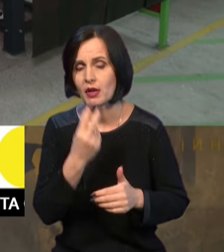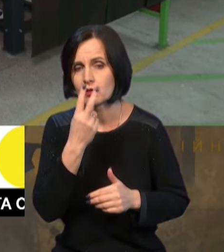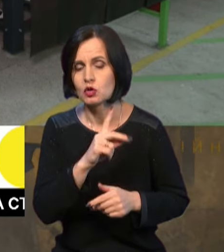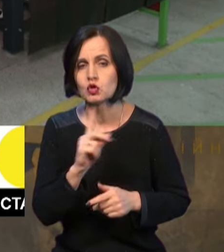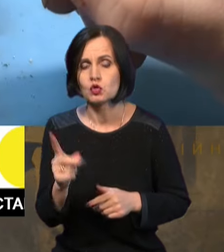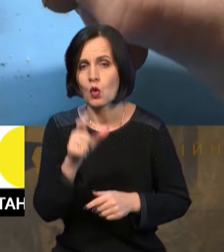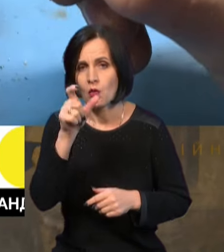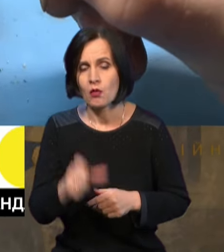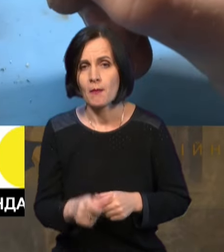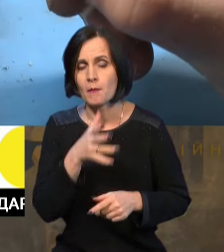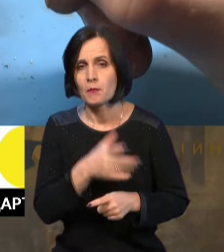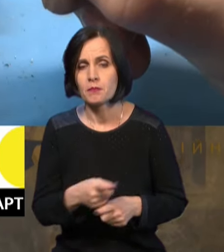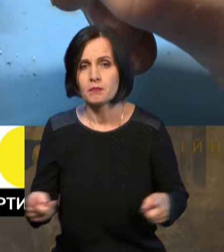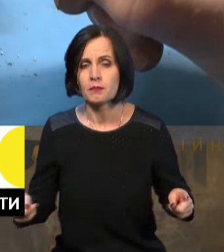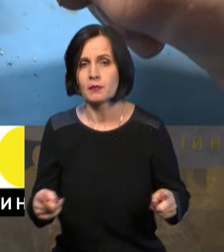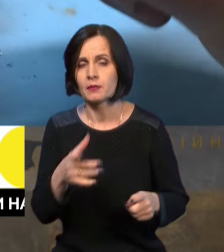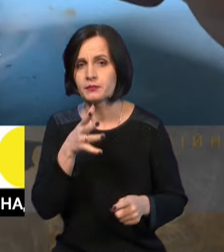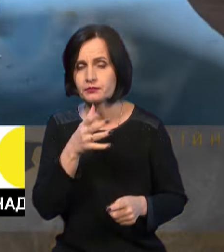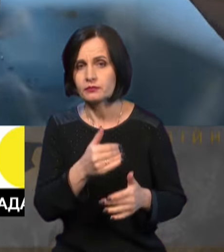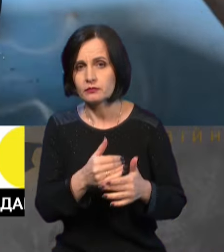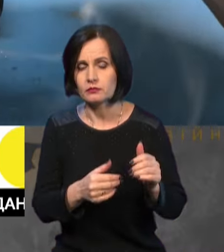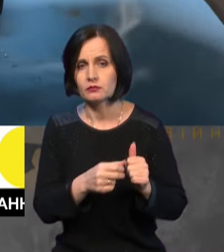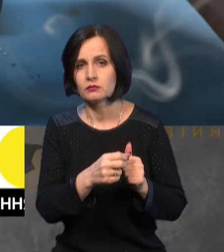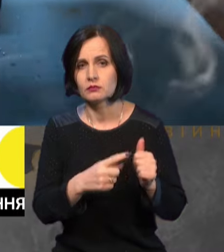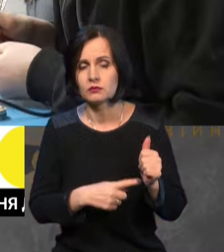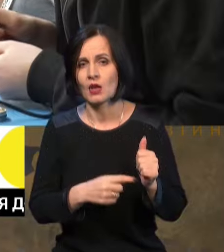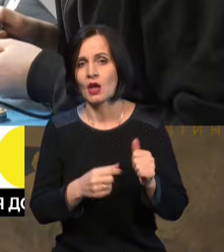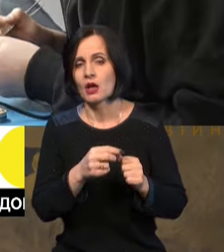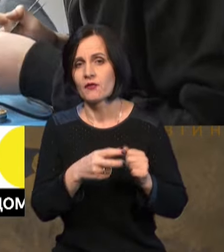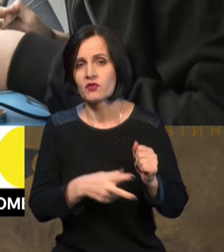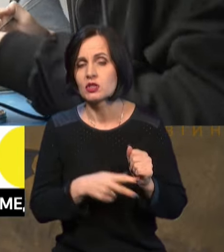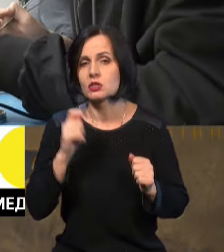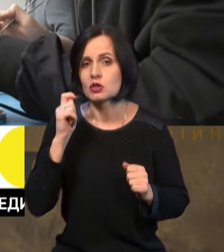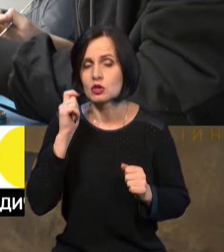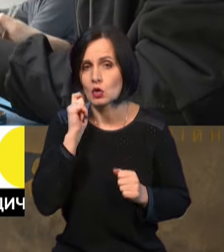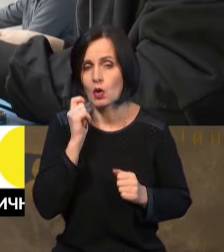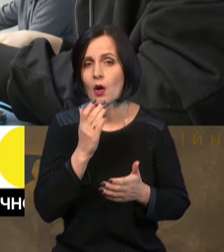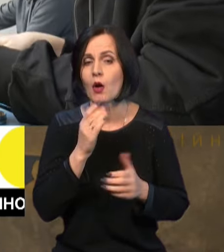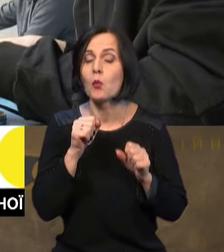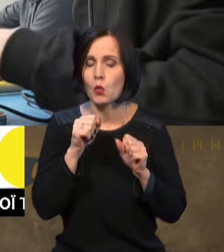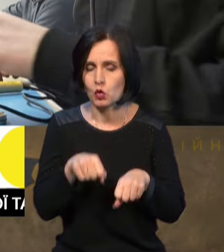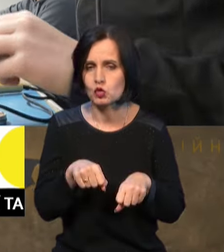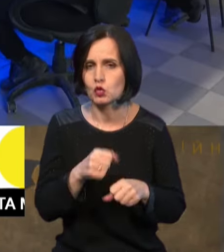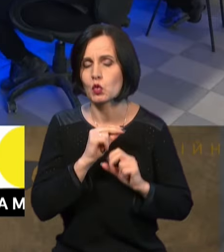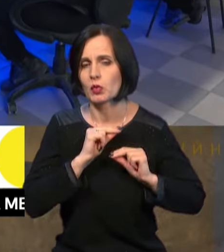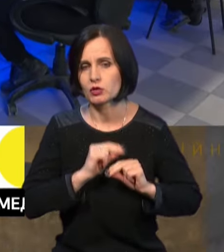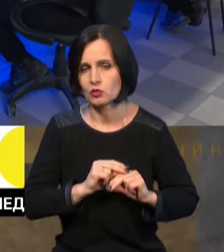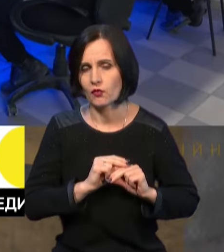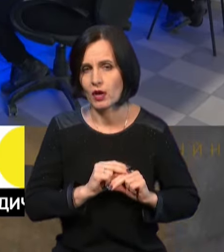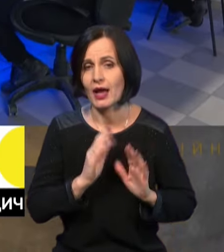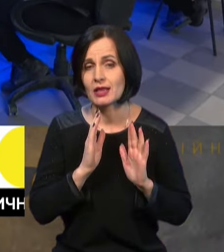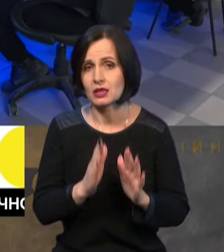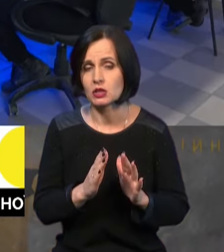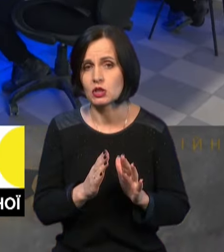що особи у період часу від 16 до 18 років мають працювати, можуть працювати